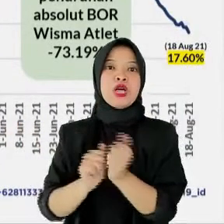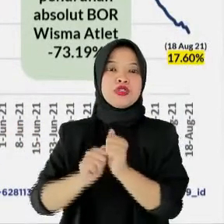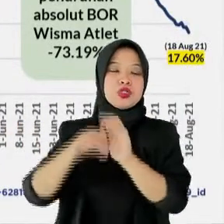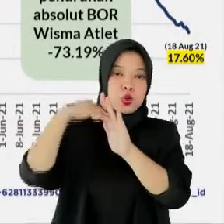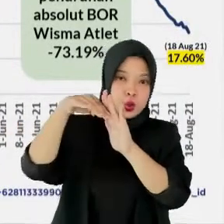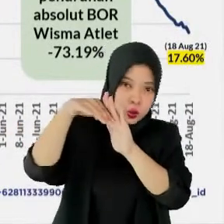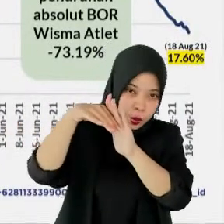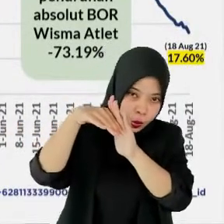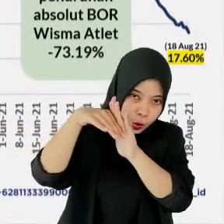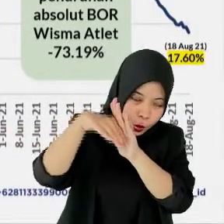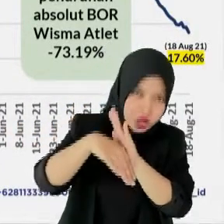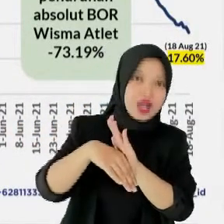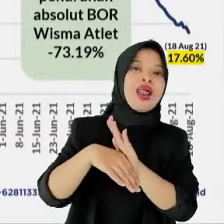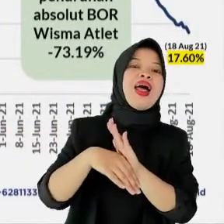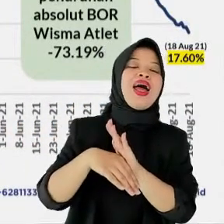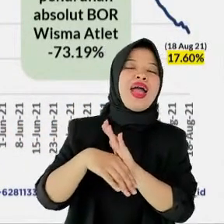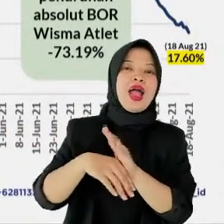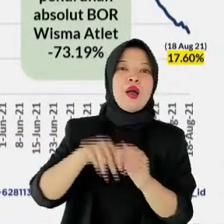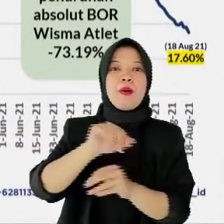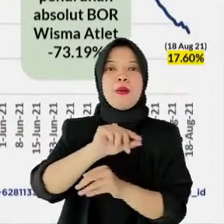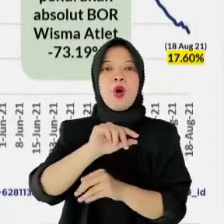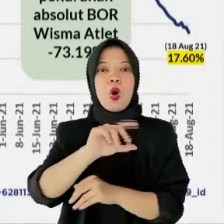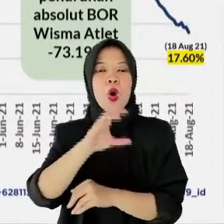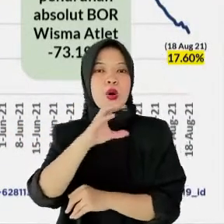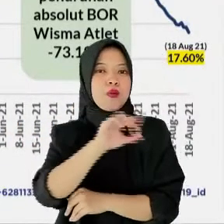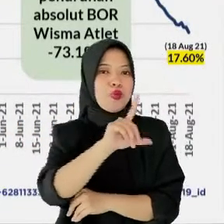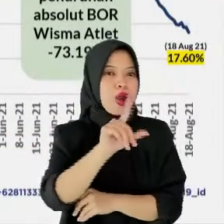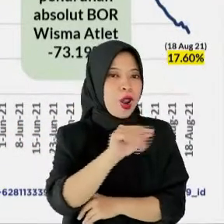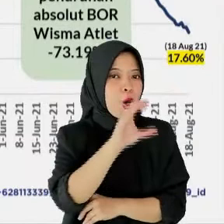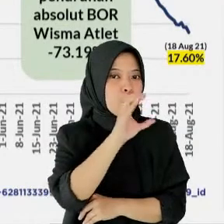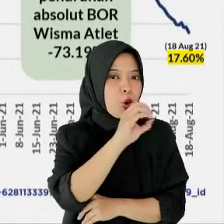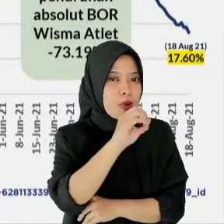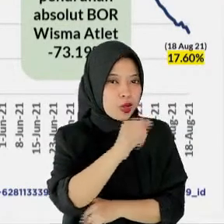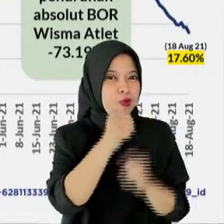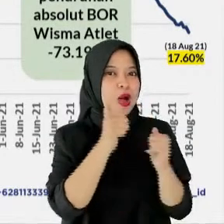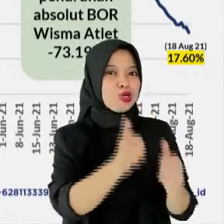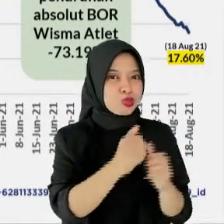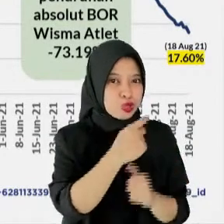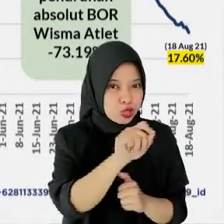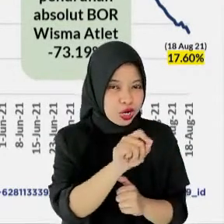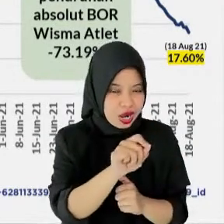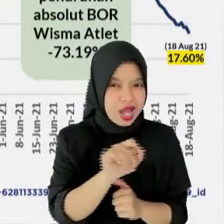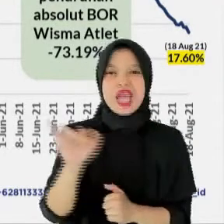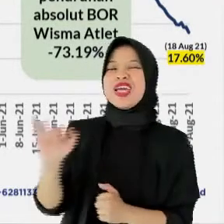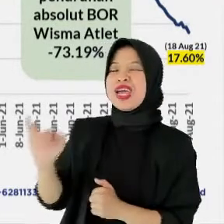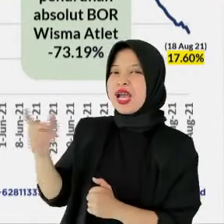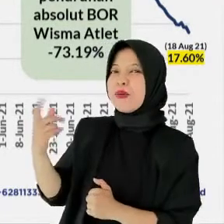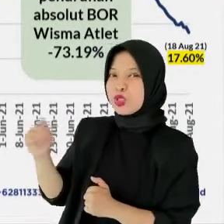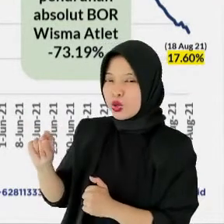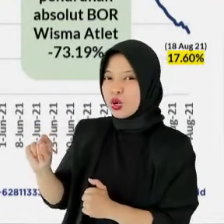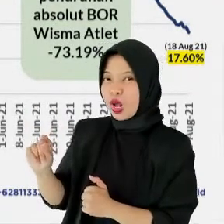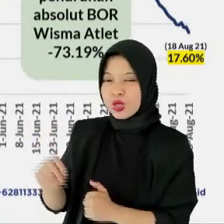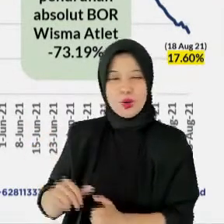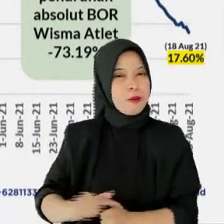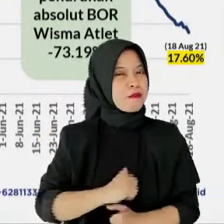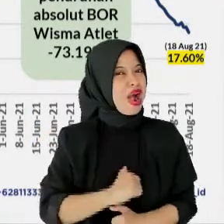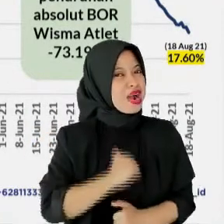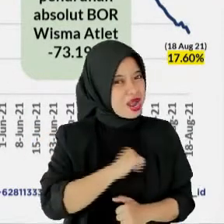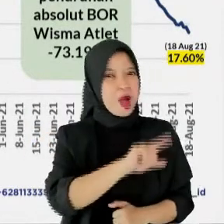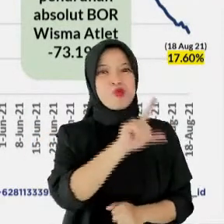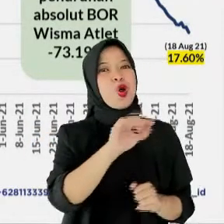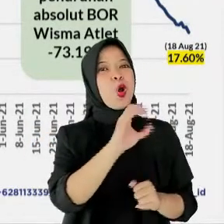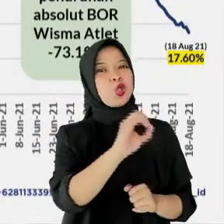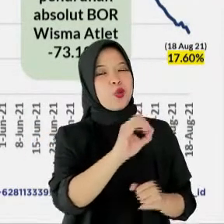ya, kasus turun. Kemudian Desember, Oktober, yang bagus-bagusnya Oktober ya. Iya, sempat kita ingat lagi. Kita bangga sekali